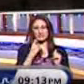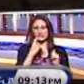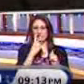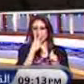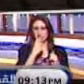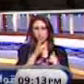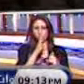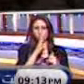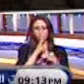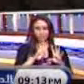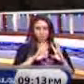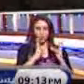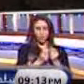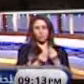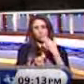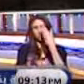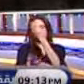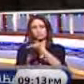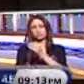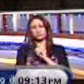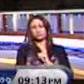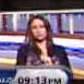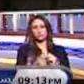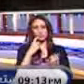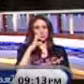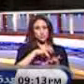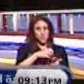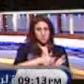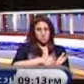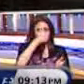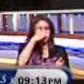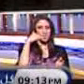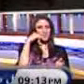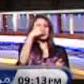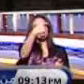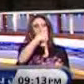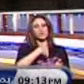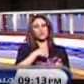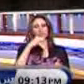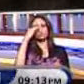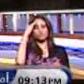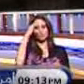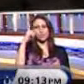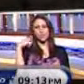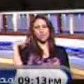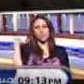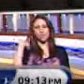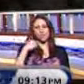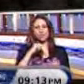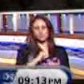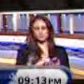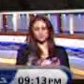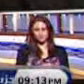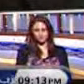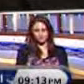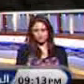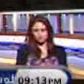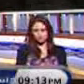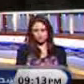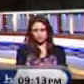وتاخد له الاوراق كلها وتبلغنا بقى ان شاء الله ان كنتوا خدتوا الشقه بعد ما تقدموا الاوراق المستوفاه. شكرا سياده اللواء عبد الخالق عزوز رئيس حي مصر القديمه،